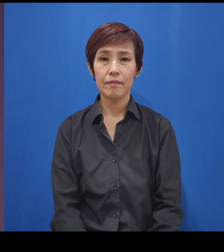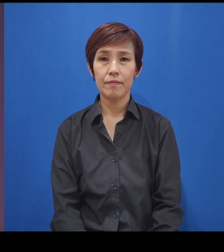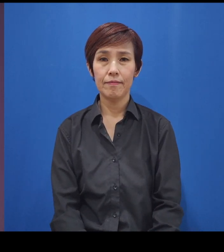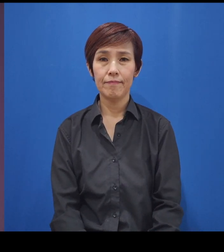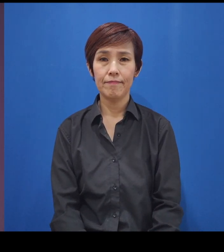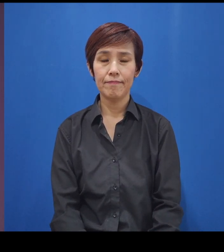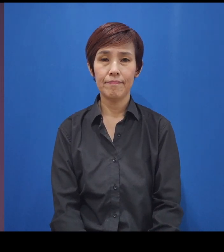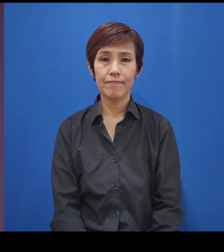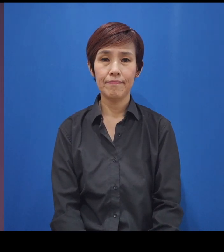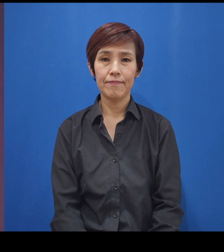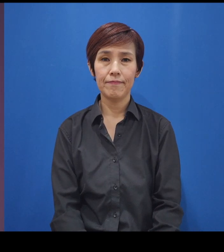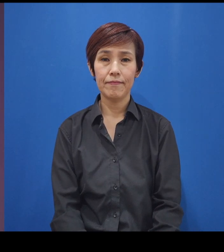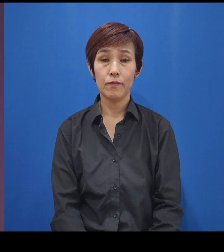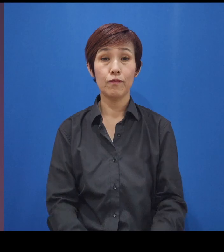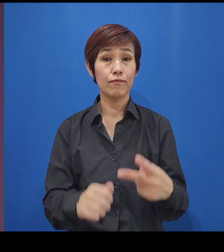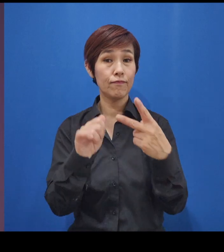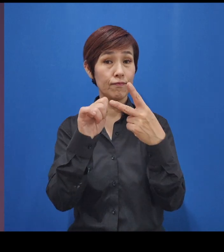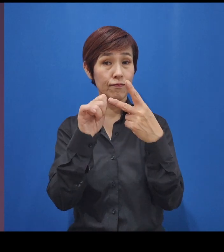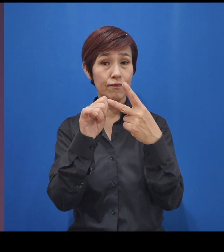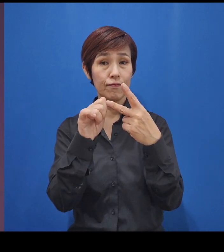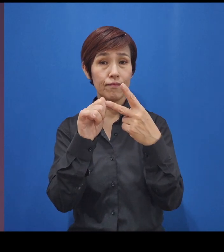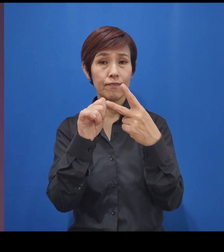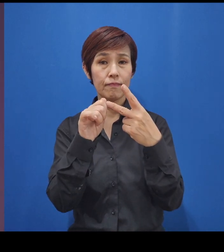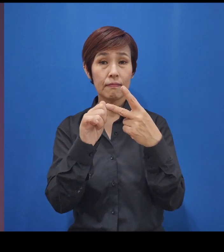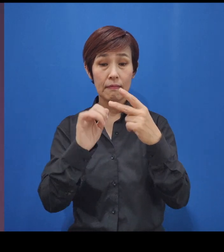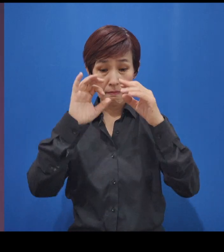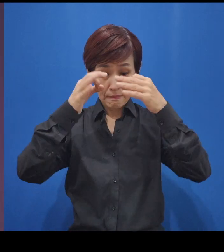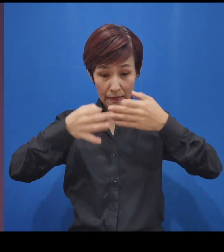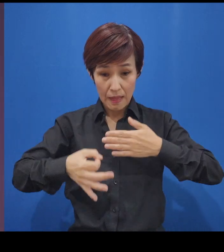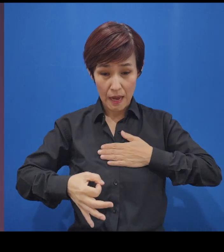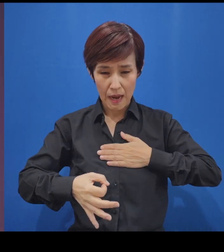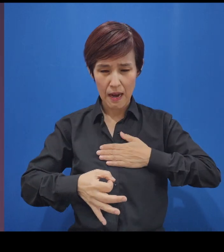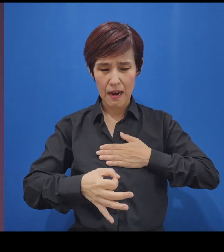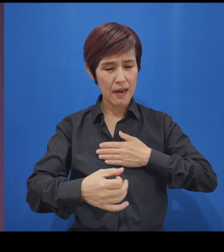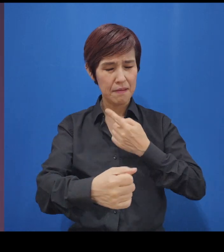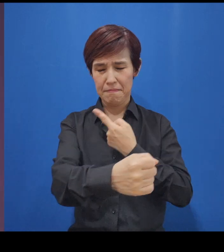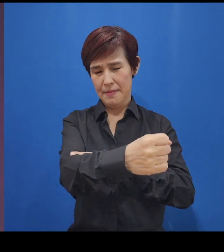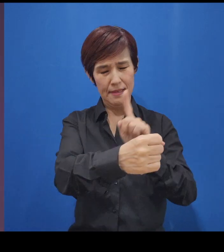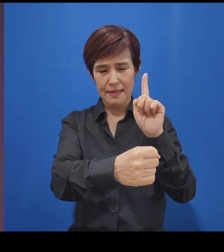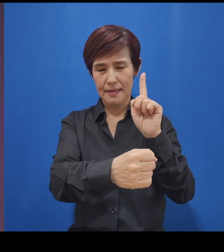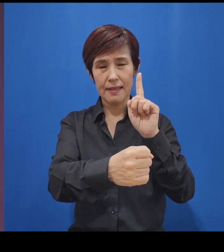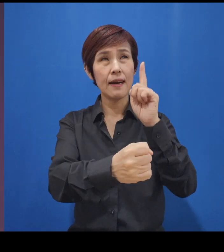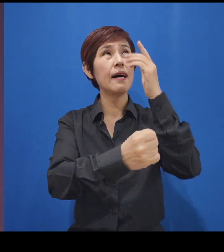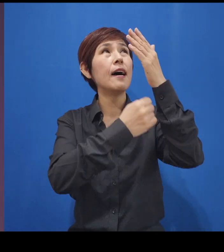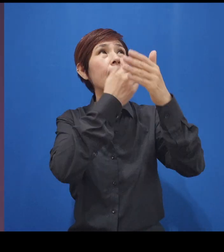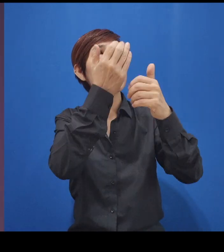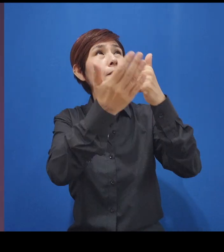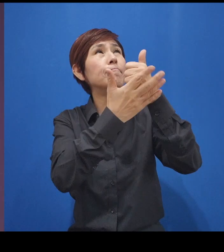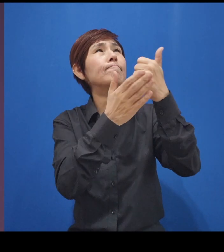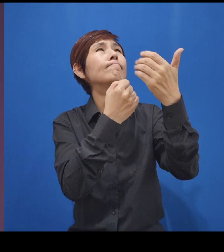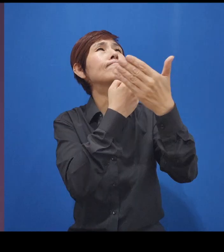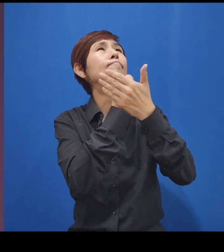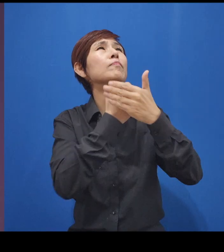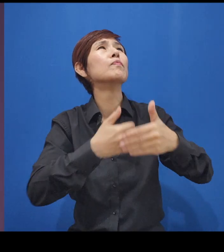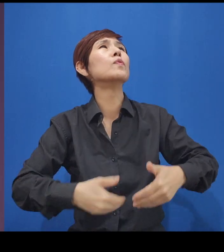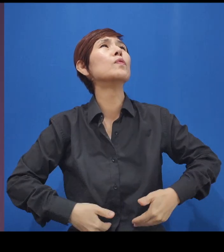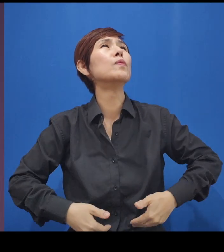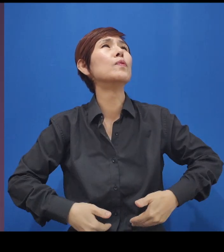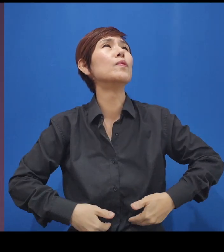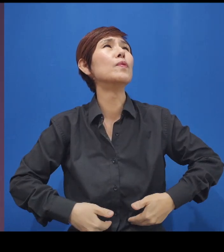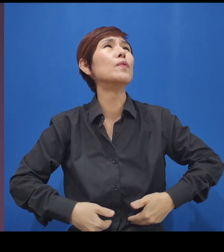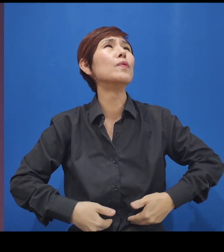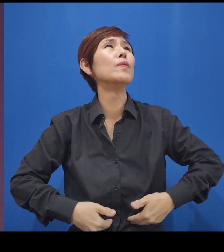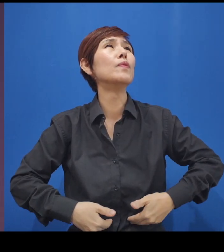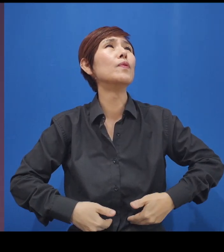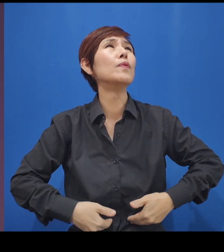그 사람이 기도해요. 두 번째는 나는 아무 능력이 없으니까 하나님의 도움이 필요한